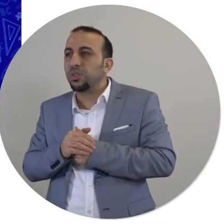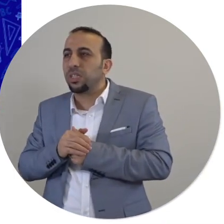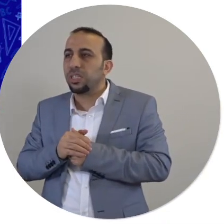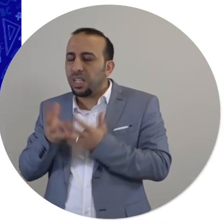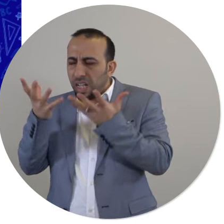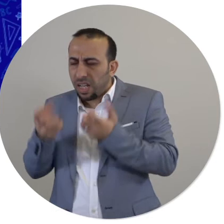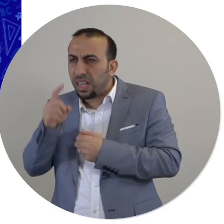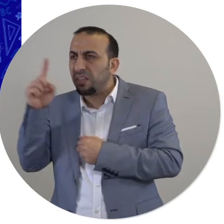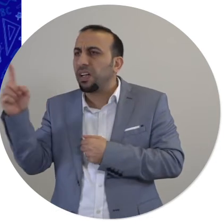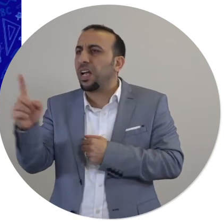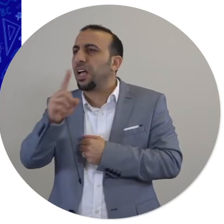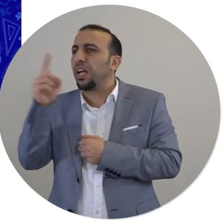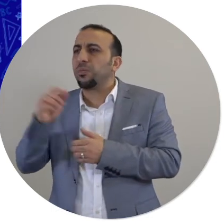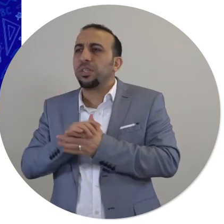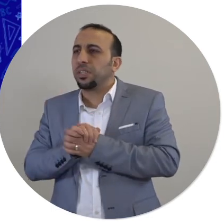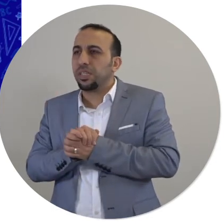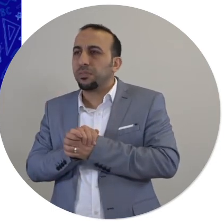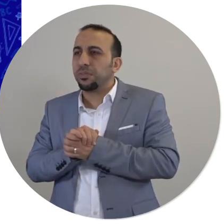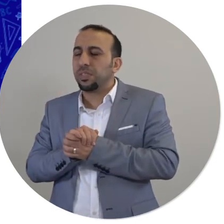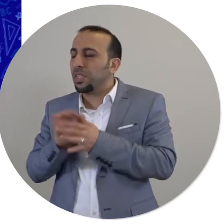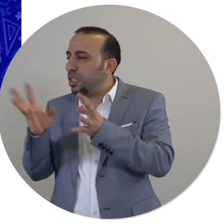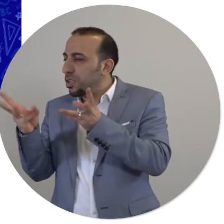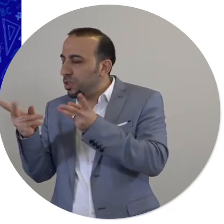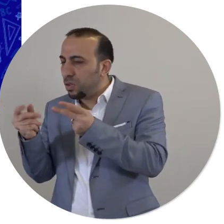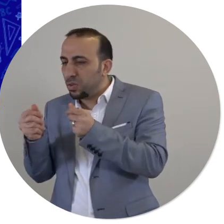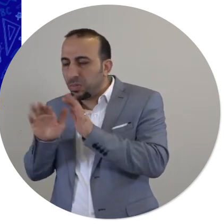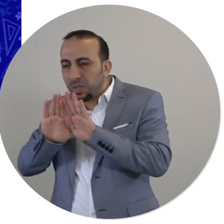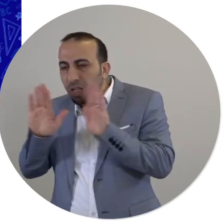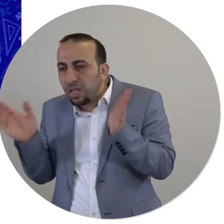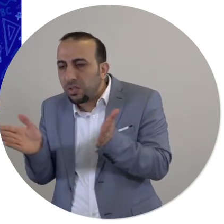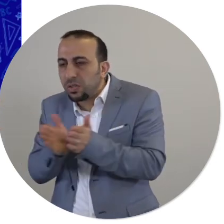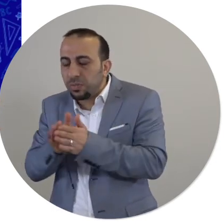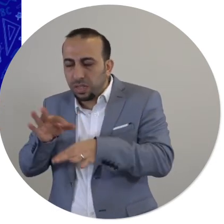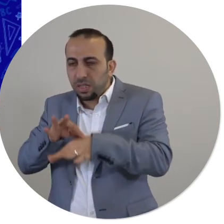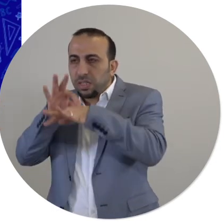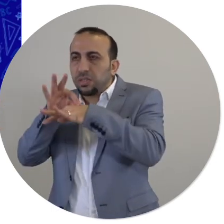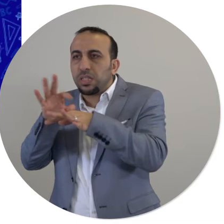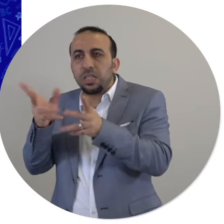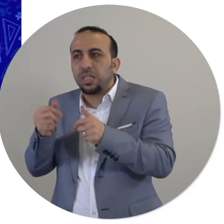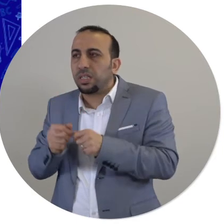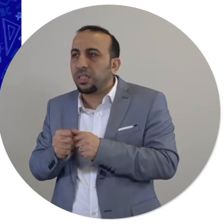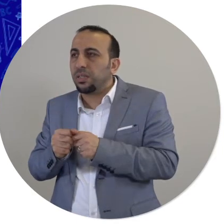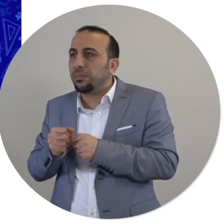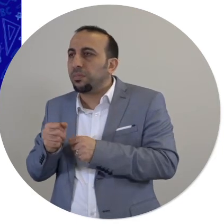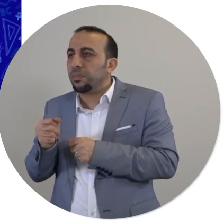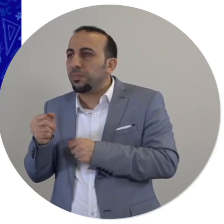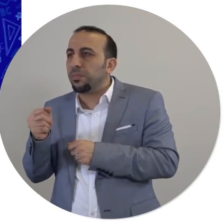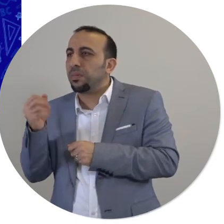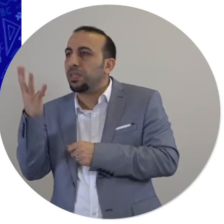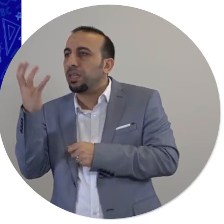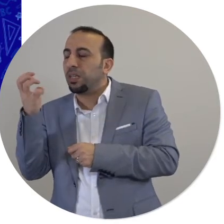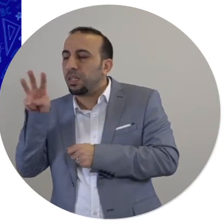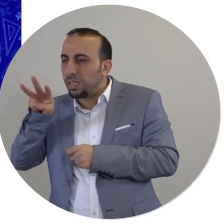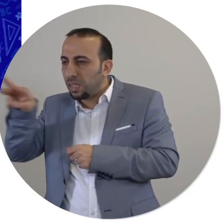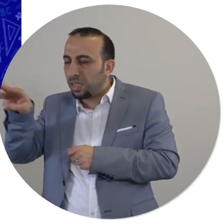عدد السكان 400,000 نسمة، وجملة مساحة الإقليم هي عبارة عن 80,000 كيلومتر مربع.